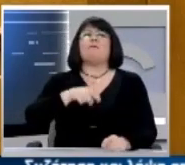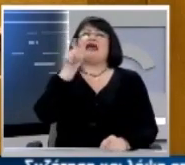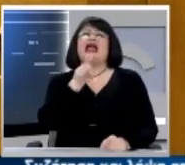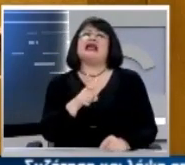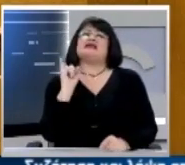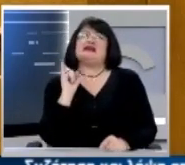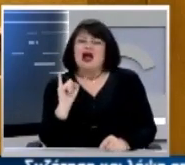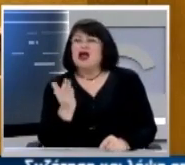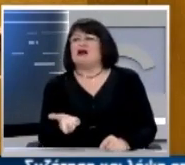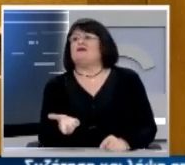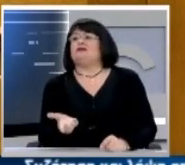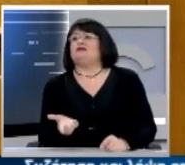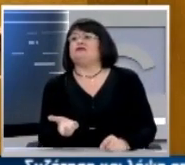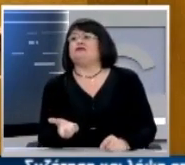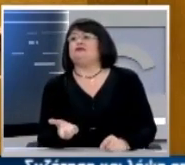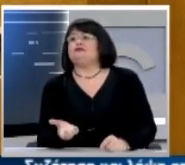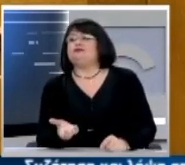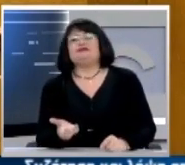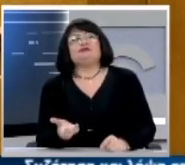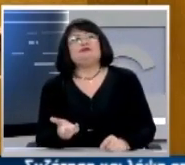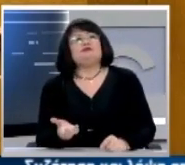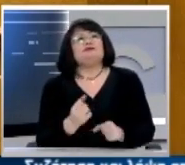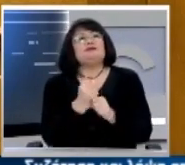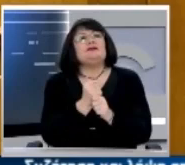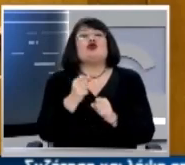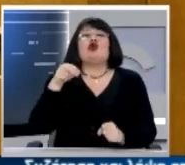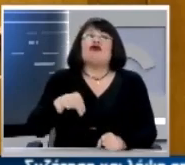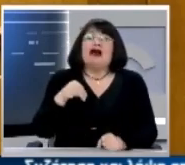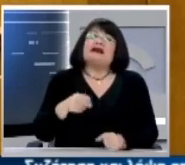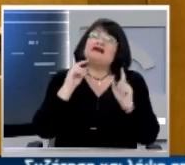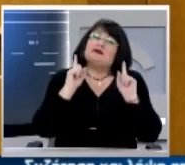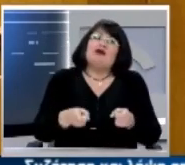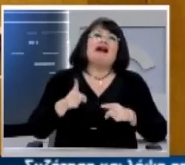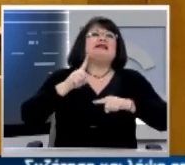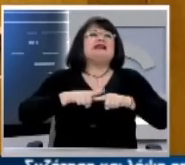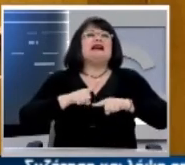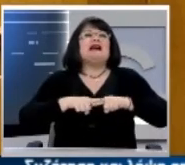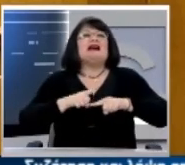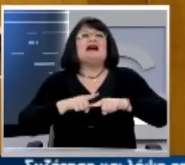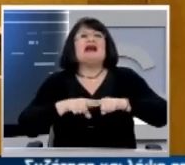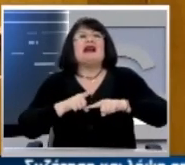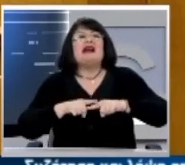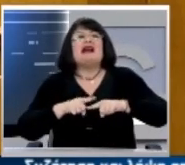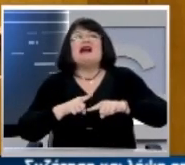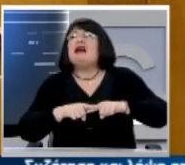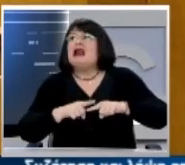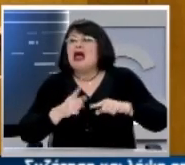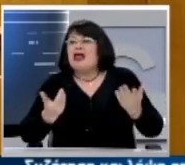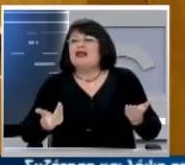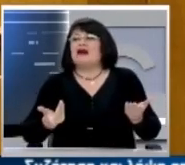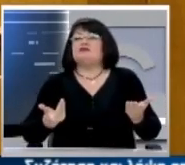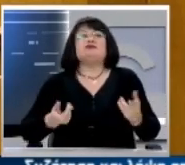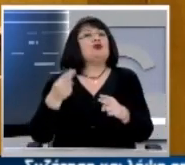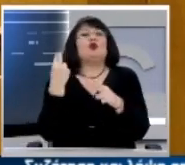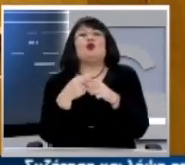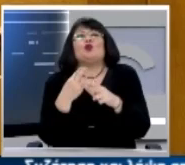ολοκληρώσετε. Ξεπεράσατε και εσείς τα 12 λεπτά τώρα. Σας αρέσουν αυτά που λέω. Όχι, δεν είναι. Κύριε Τζανακόπλε, χώρα αναφοράς. Σας παρακαλώ, λοιπόν, πάρα πολύ.